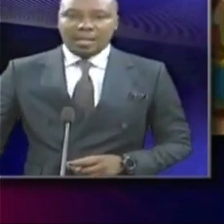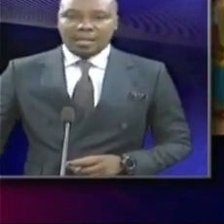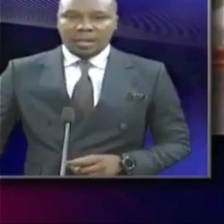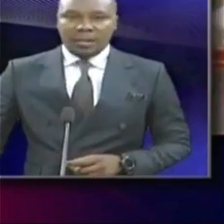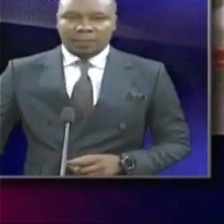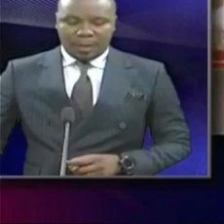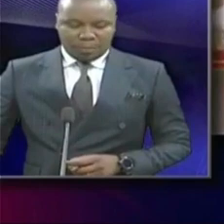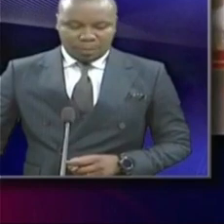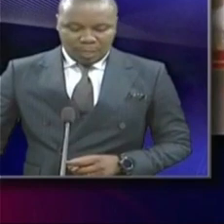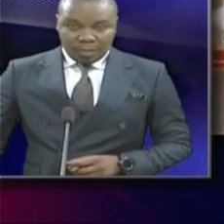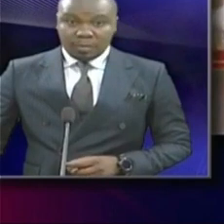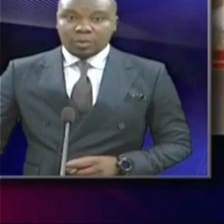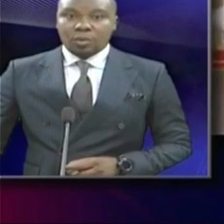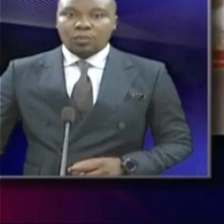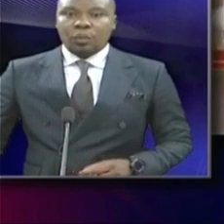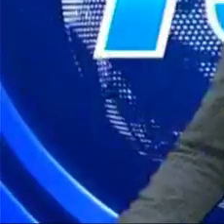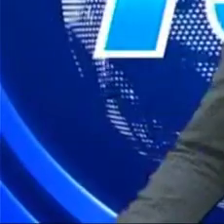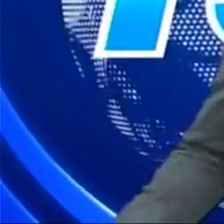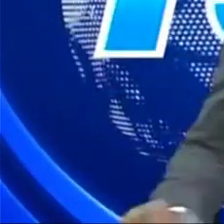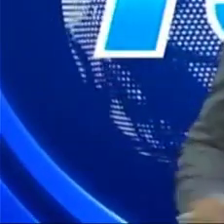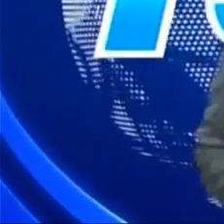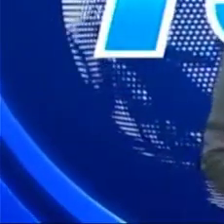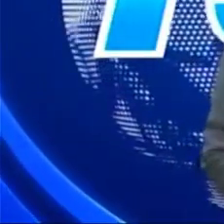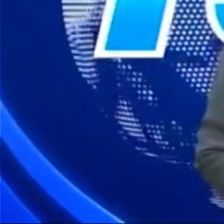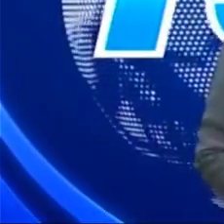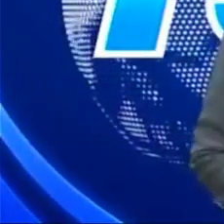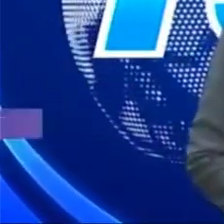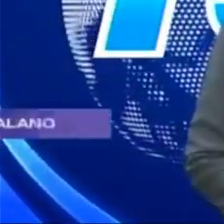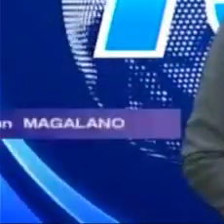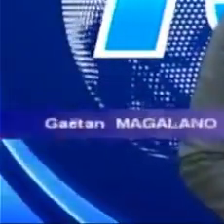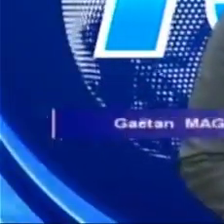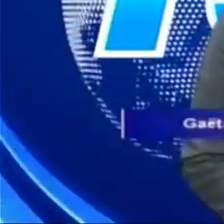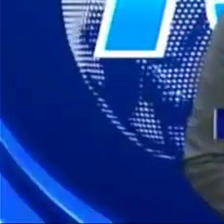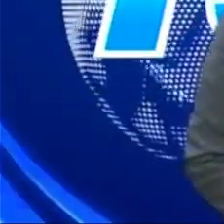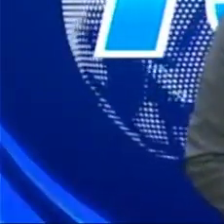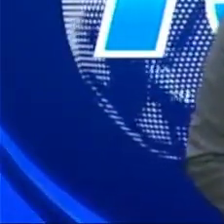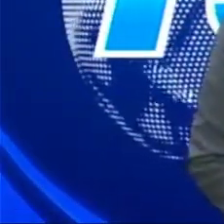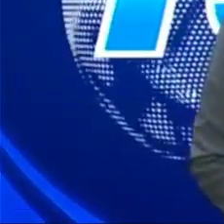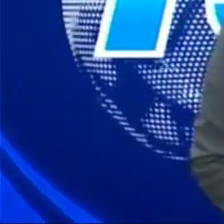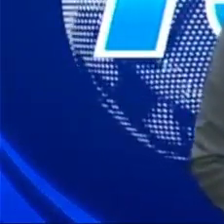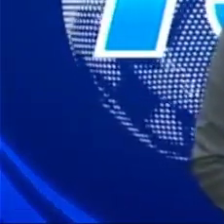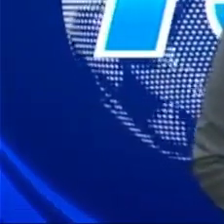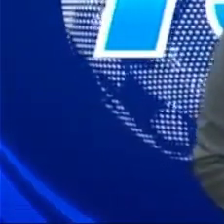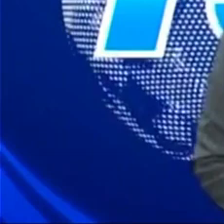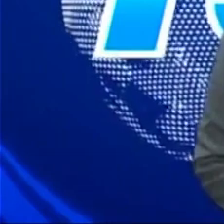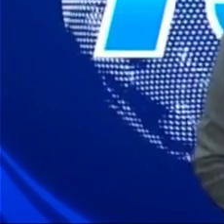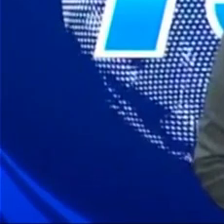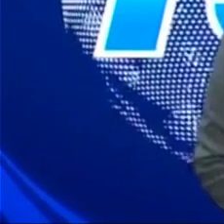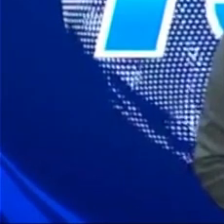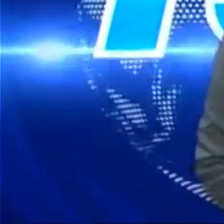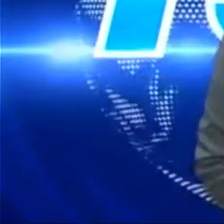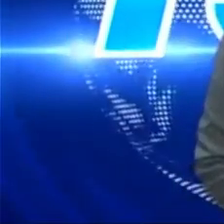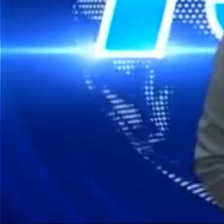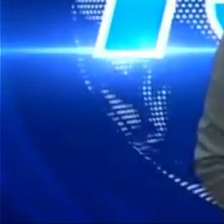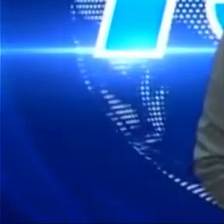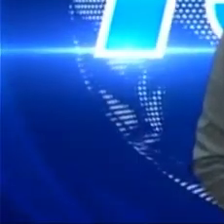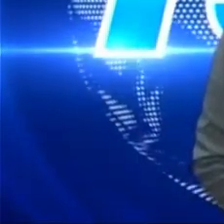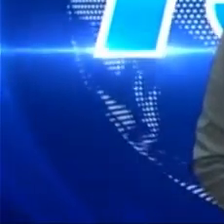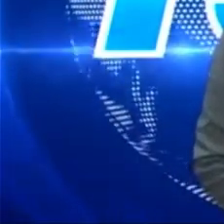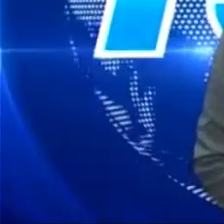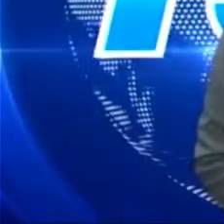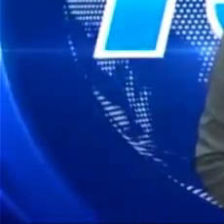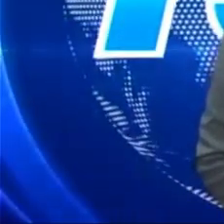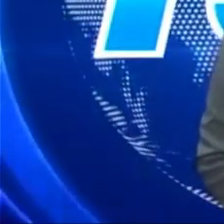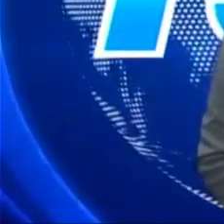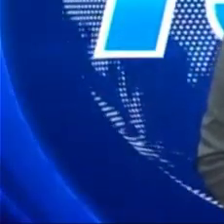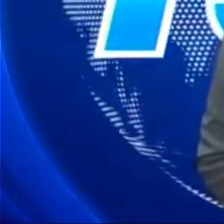à ces femmes. Mesdames et messieurs, voilà tout pour le titre. À toutes et à tous, bonsoir. Plus ou moins 25 bandits